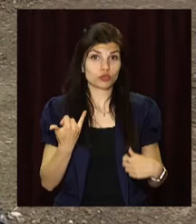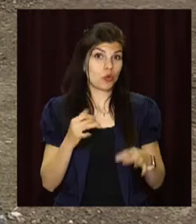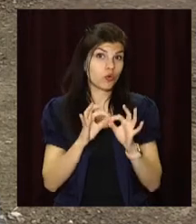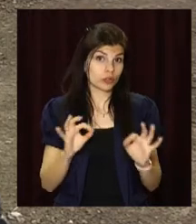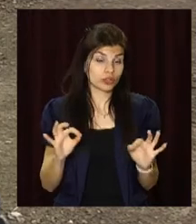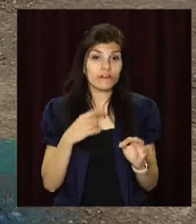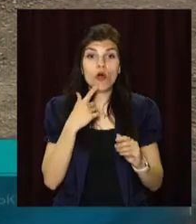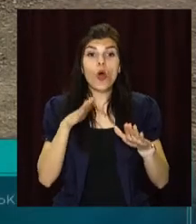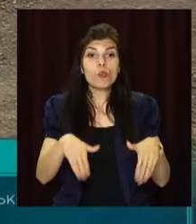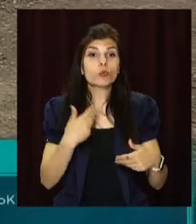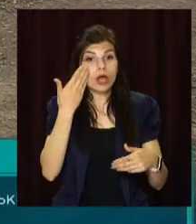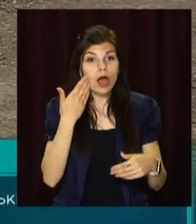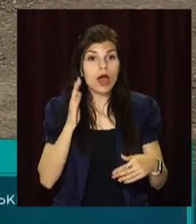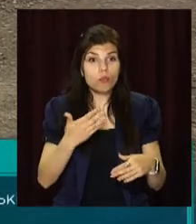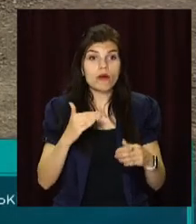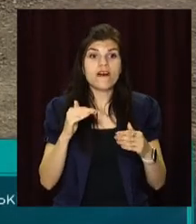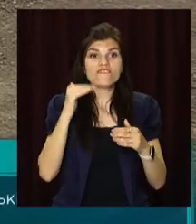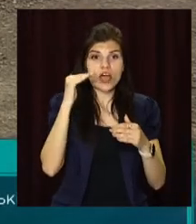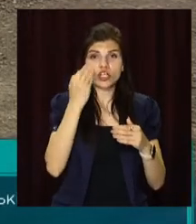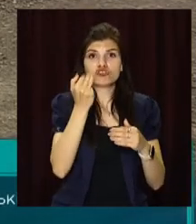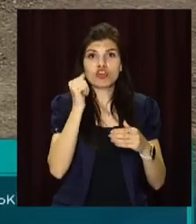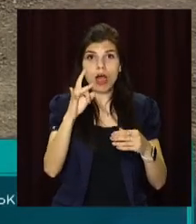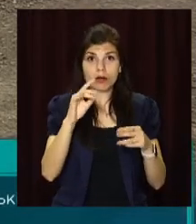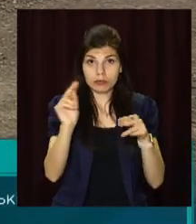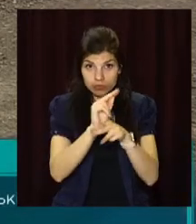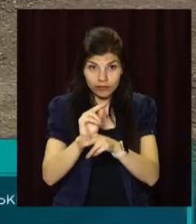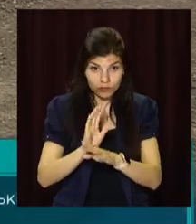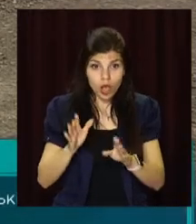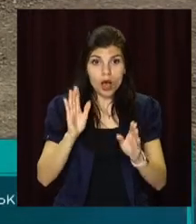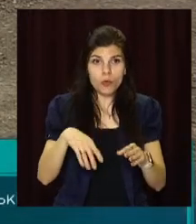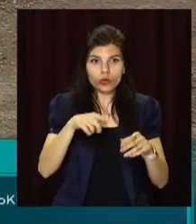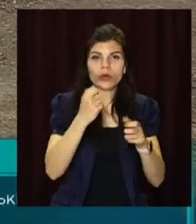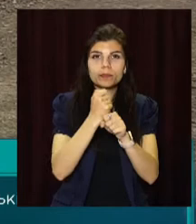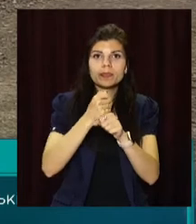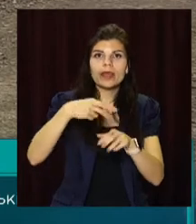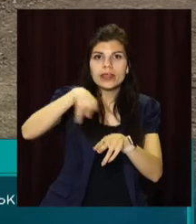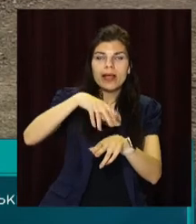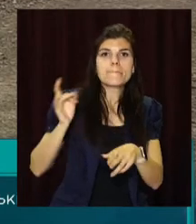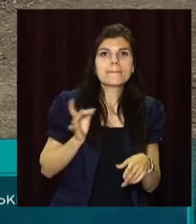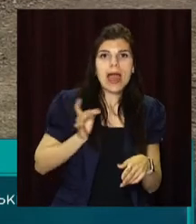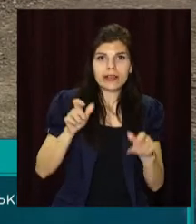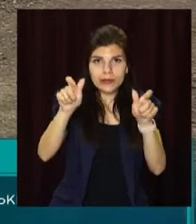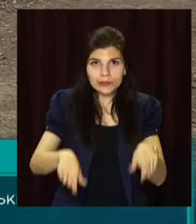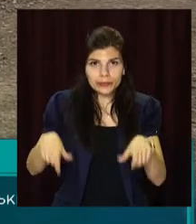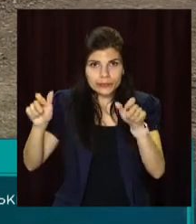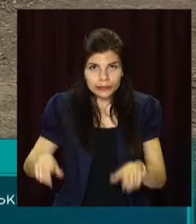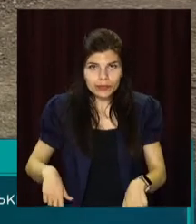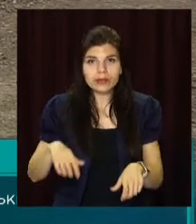Після того, як буде укладка верхнього шару, у нас буде проведена розмітка цієї дороги, встановлені дорожні знаки,